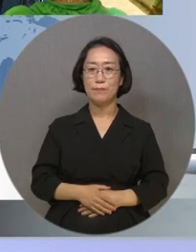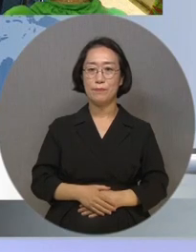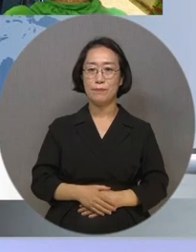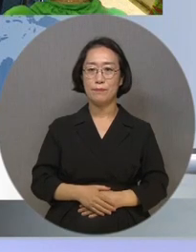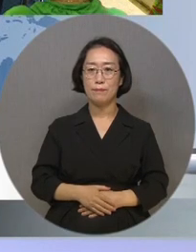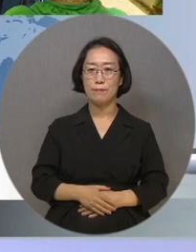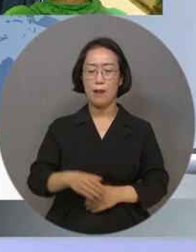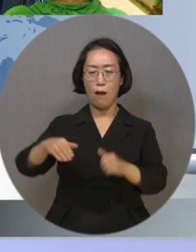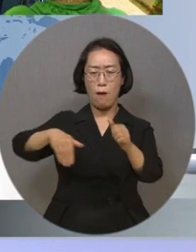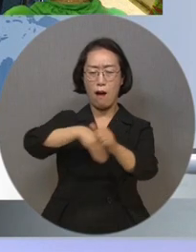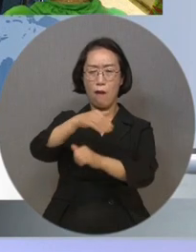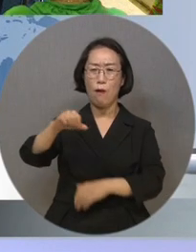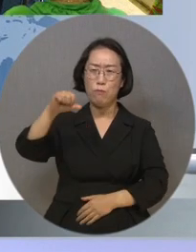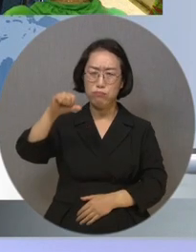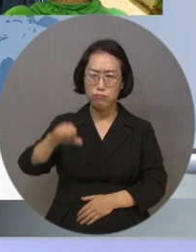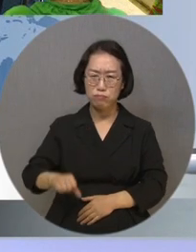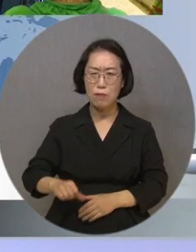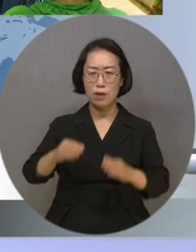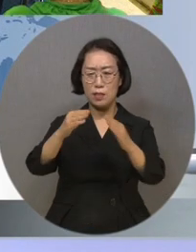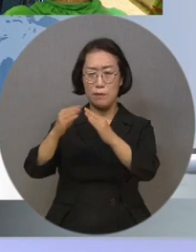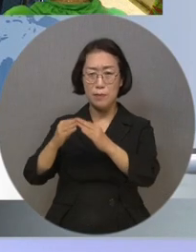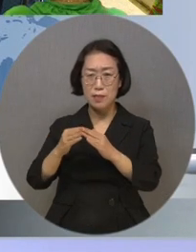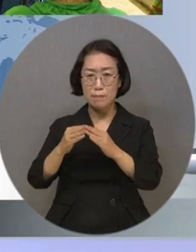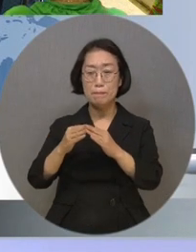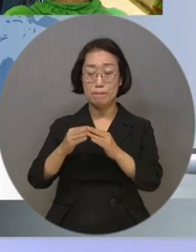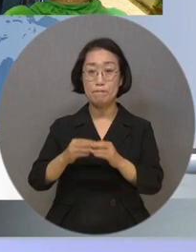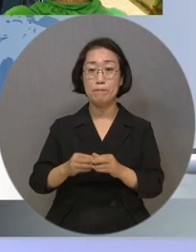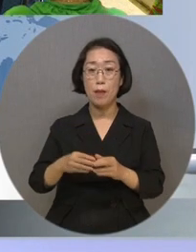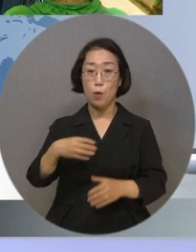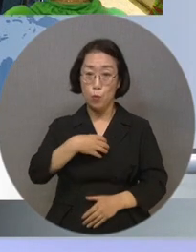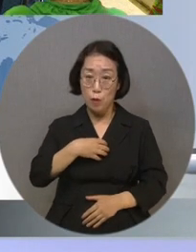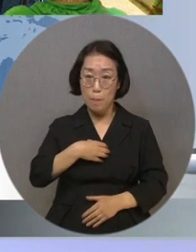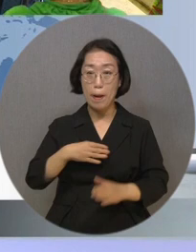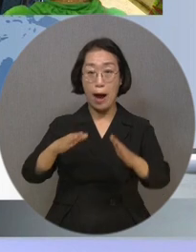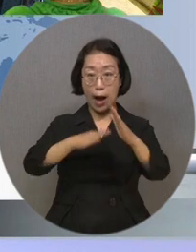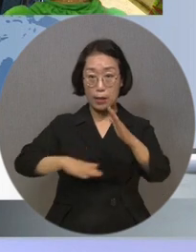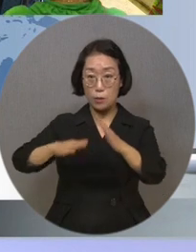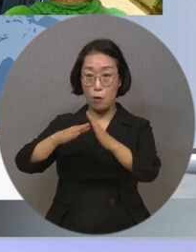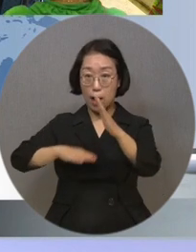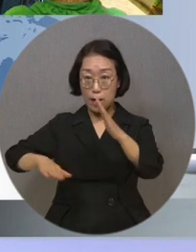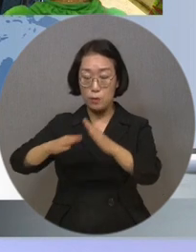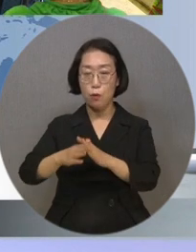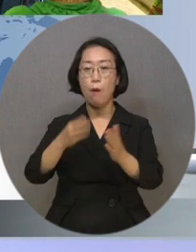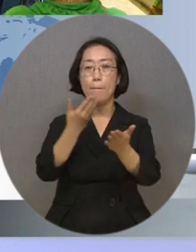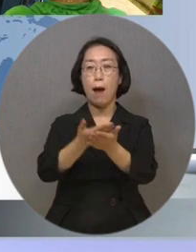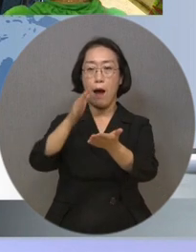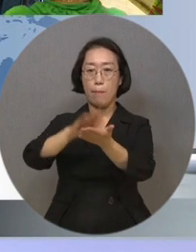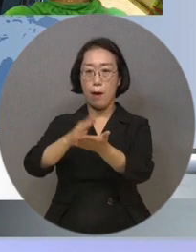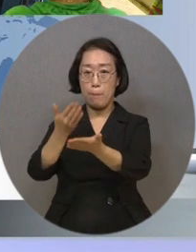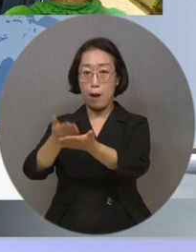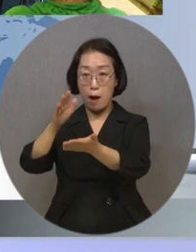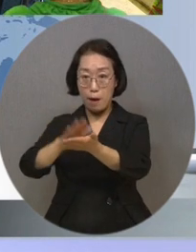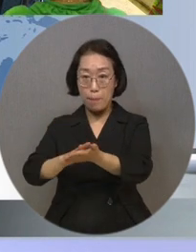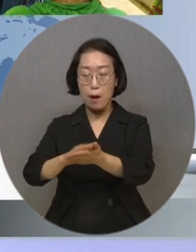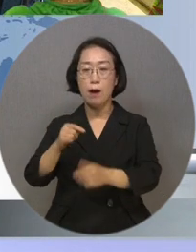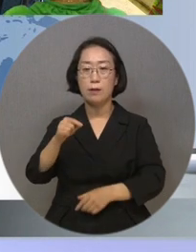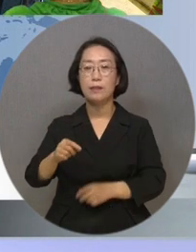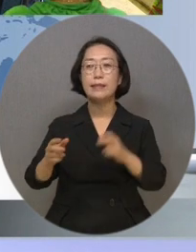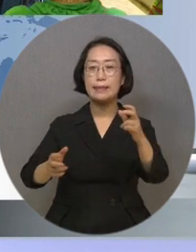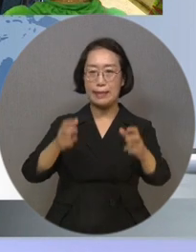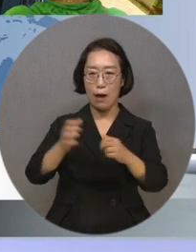열악한 주거 환경에서 생활하는 저소득 복제 위계가구에게 새 보금자리를 마련해주는 희망하우스